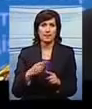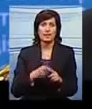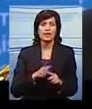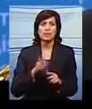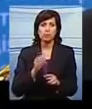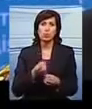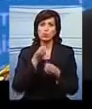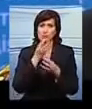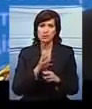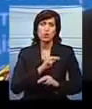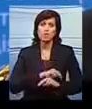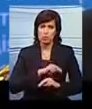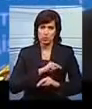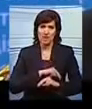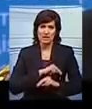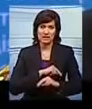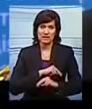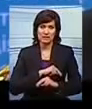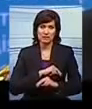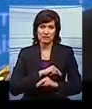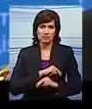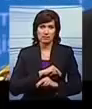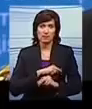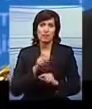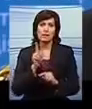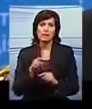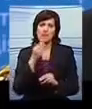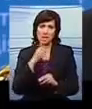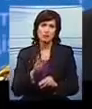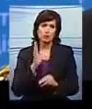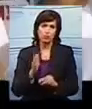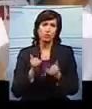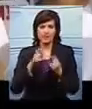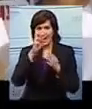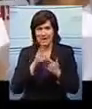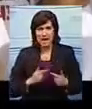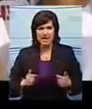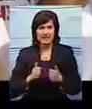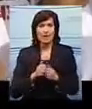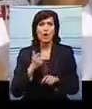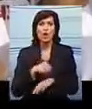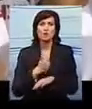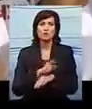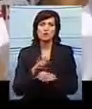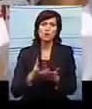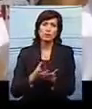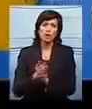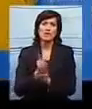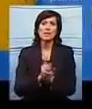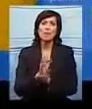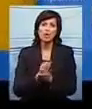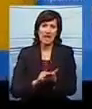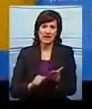які будуть успішно працювати, тим краще буде для країни. Головне, щоб вони платили